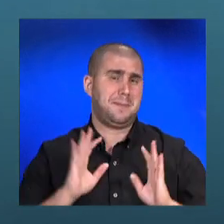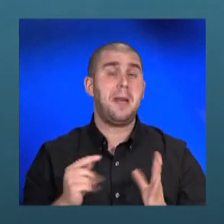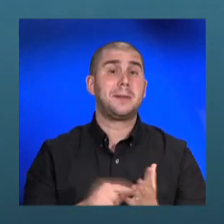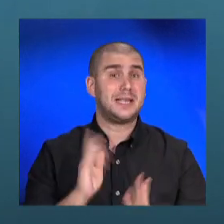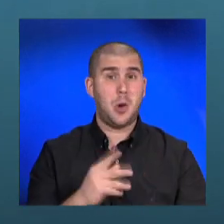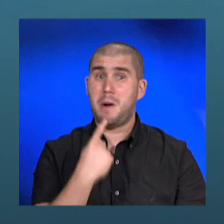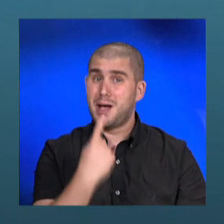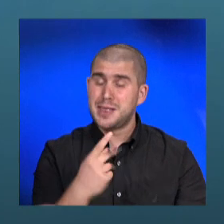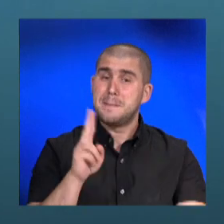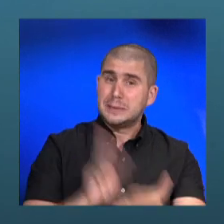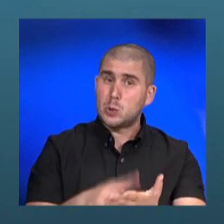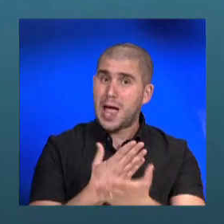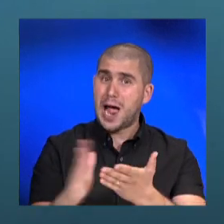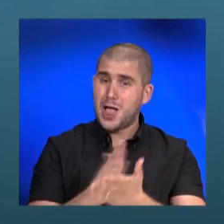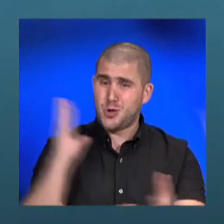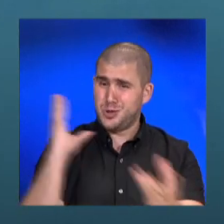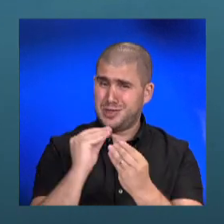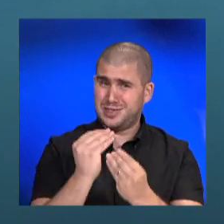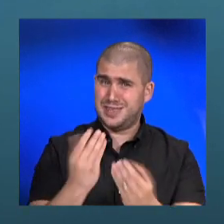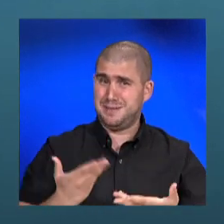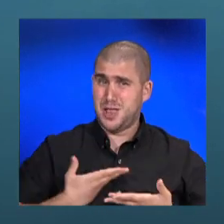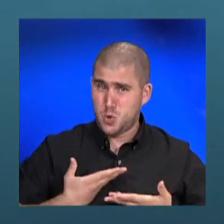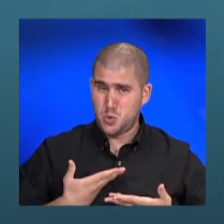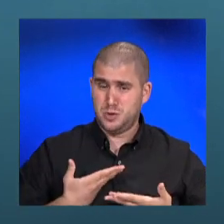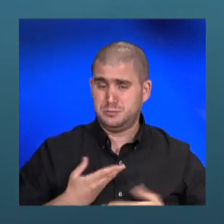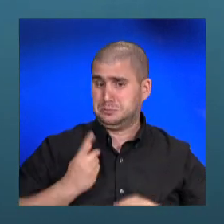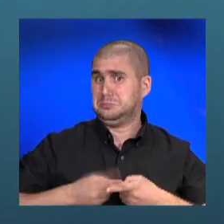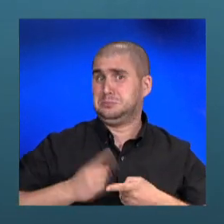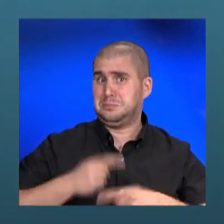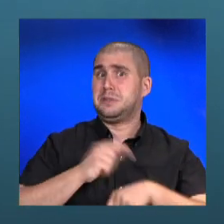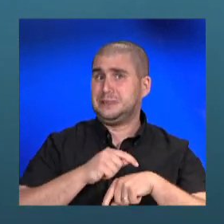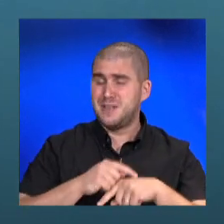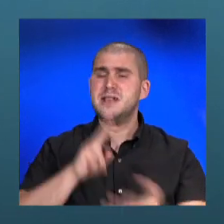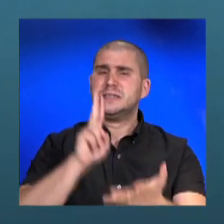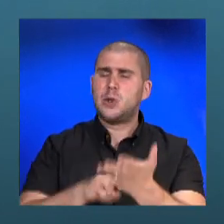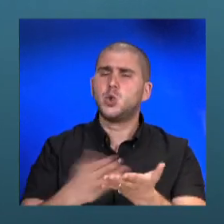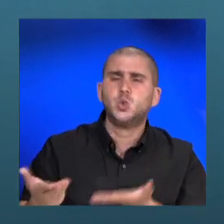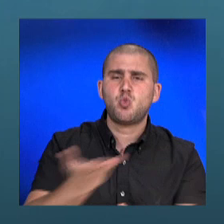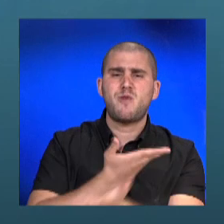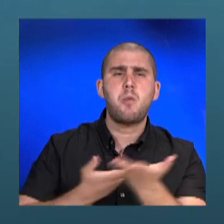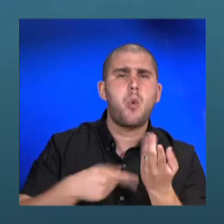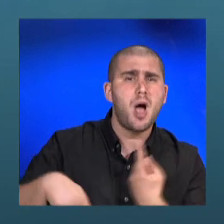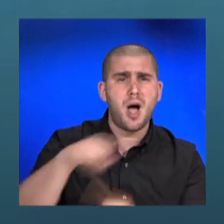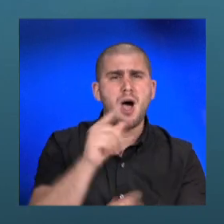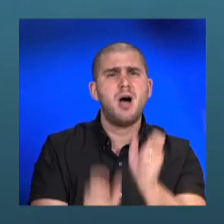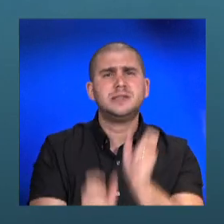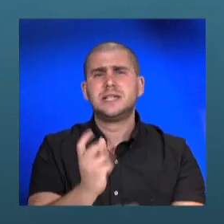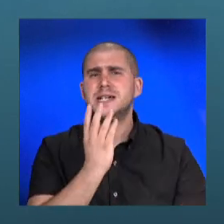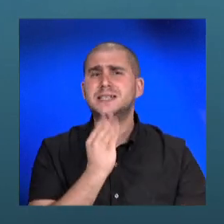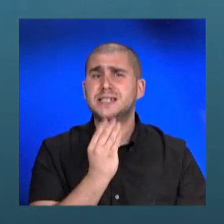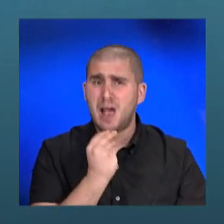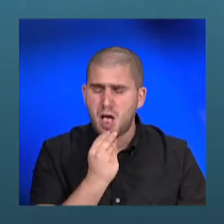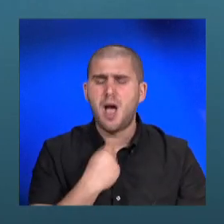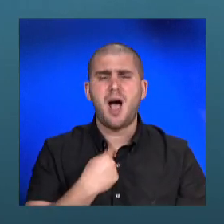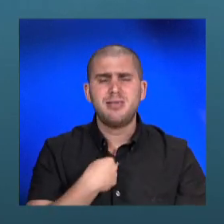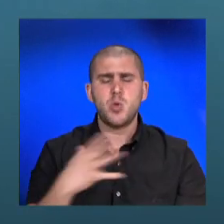ההחלטות שקיבלנו בזמן, ובזכות שיתוף הפעולה שלכם, אזרחי ישראל, אנחנו מנענו את